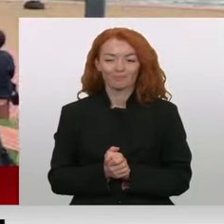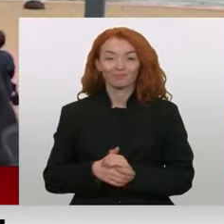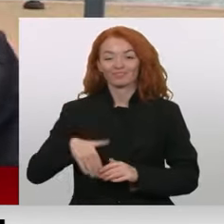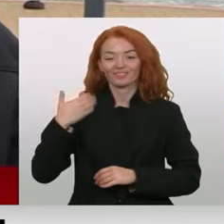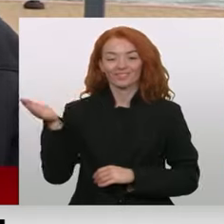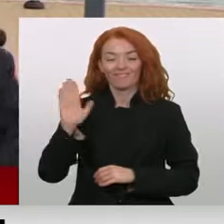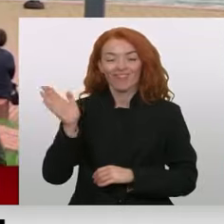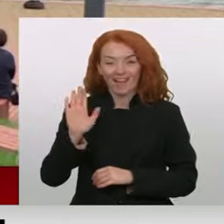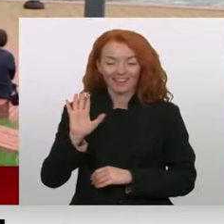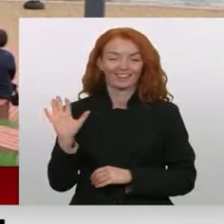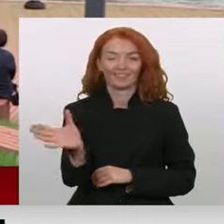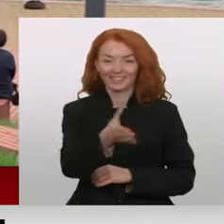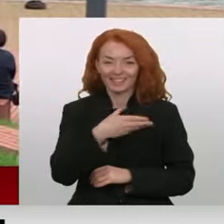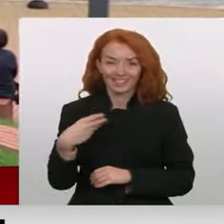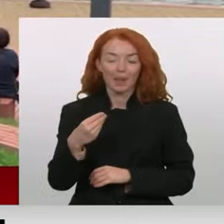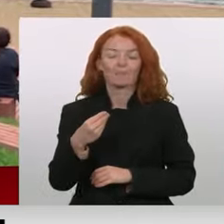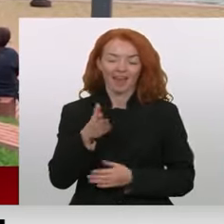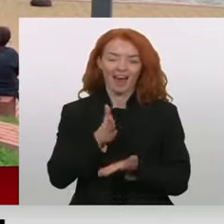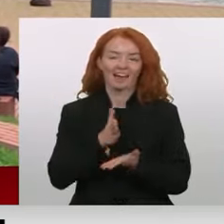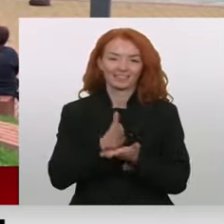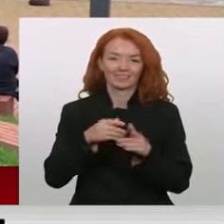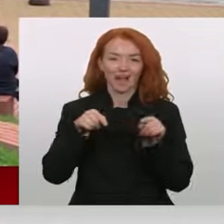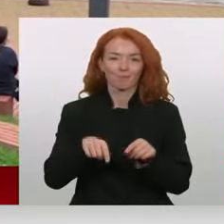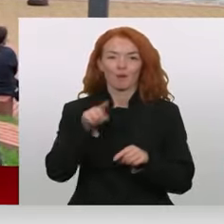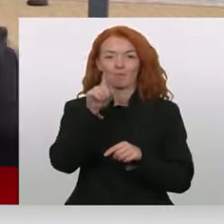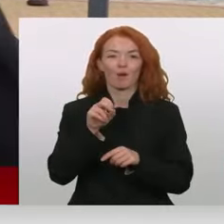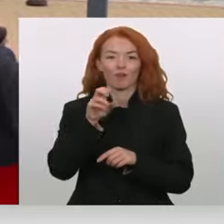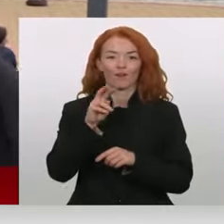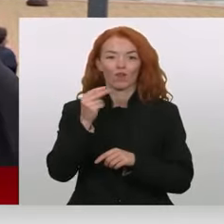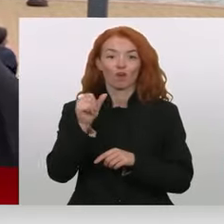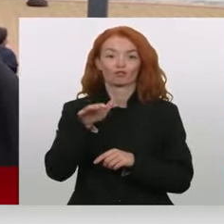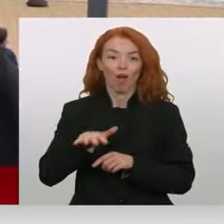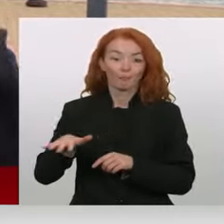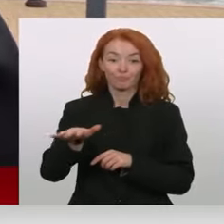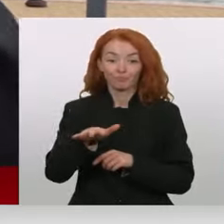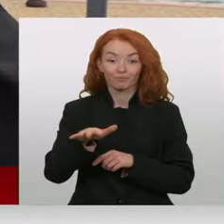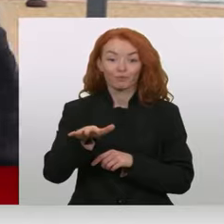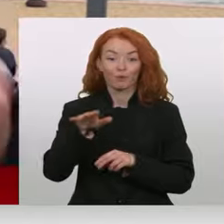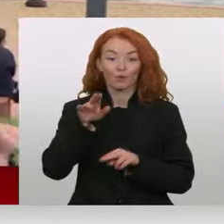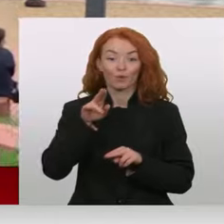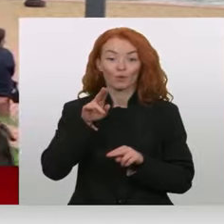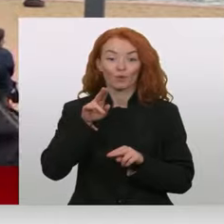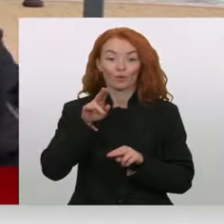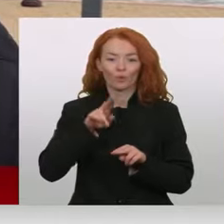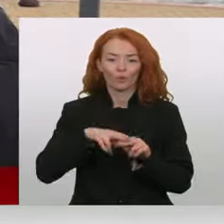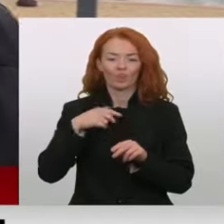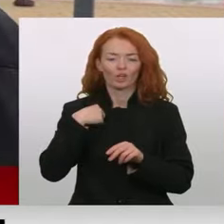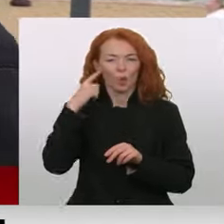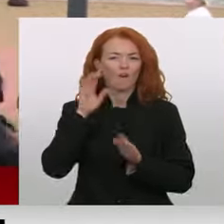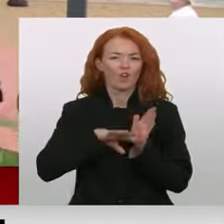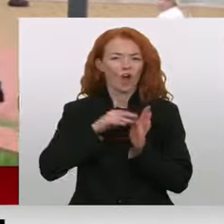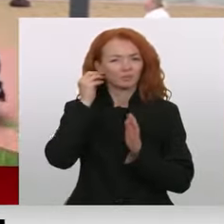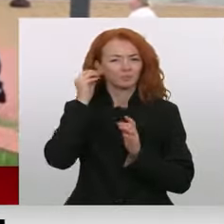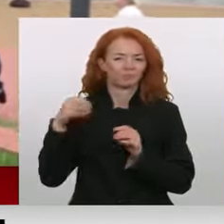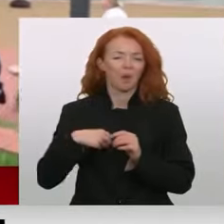Sveika, Ilze, sveicināti skatītāji. Atrodamies Paņevežā. Un šeit, es domāju, jāpaklausās kādu